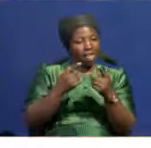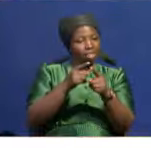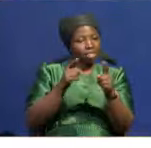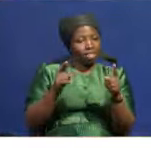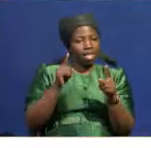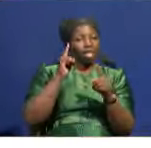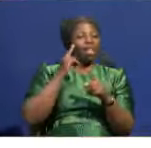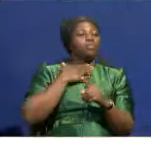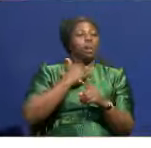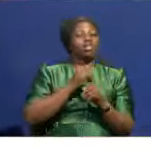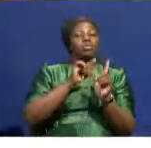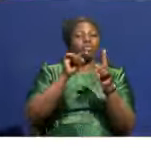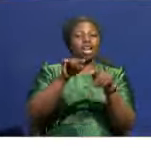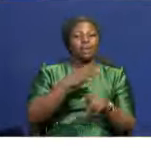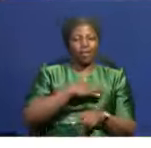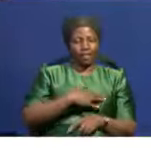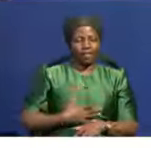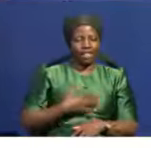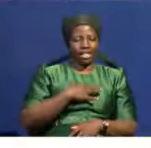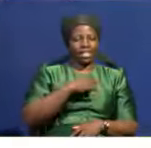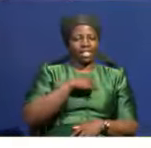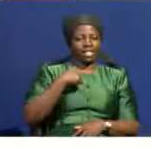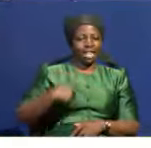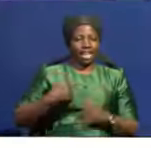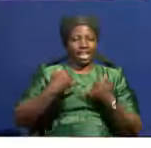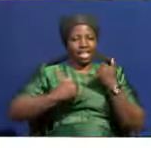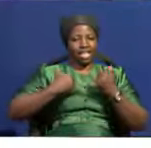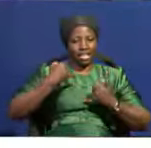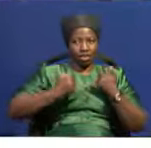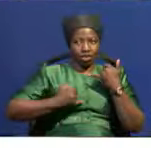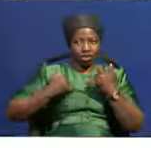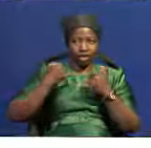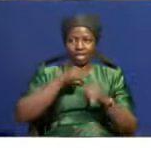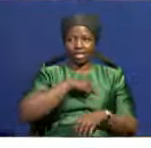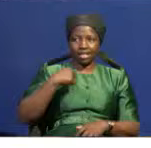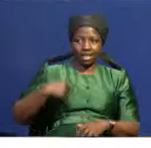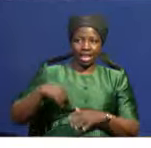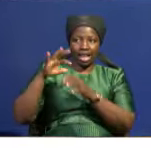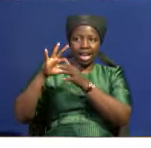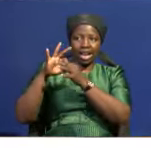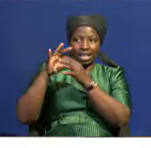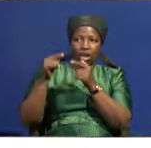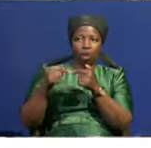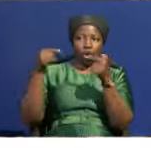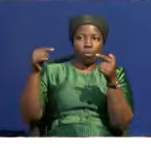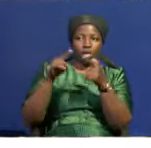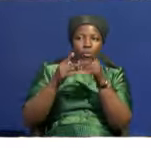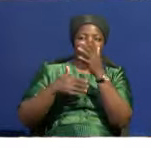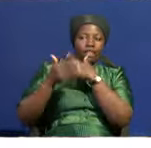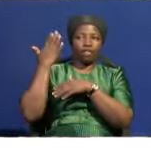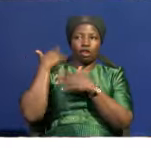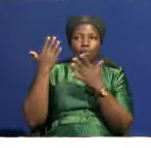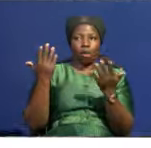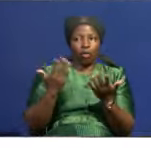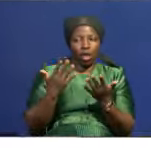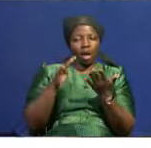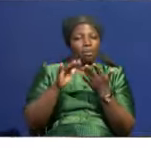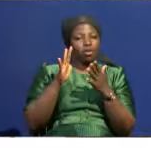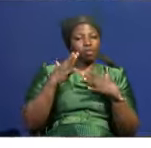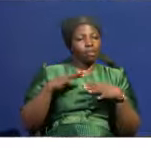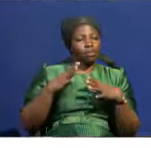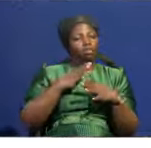jamii za China ili kufurahia utamaduni wa Kichina, kinyume na hapo awali ambapo wengi walipenda sana maeneo ya